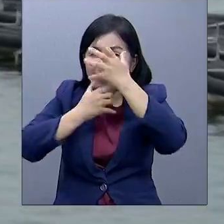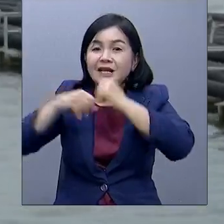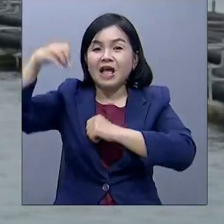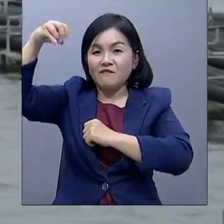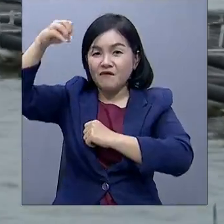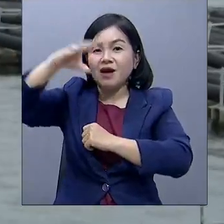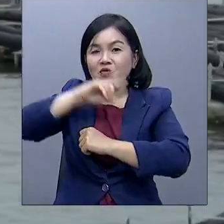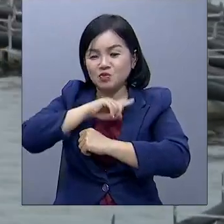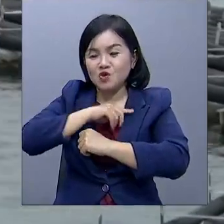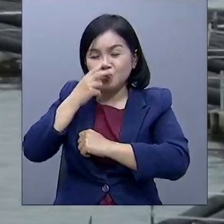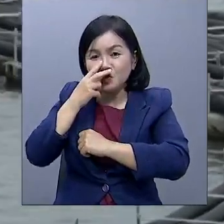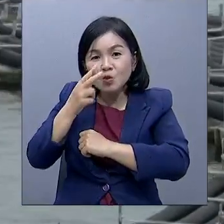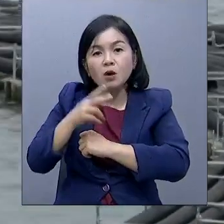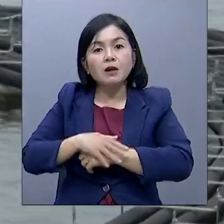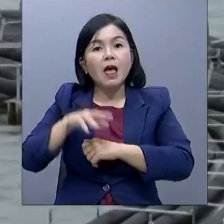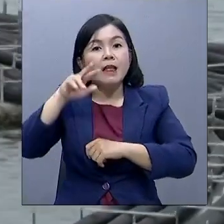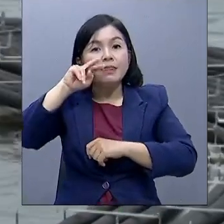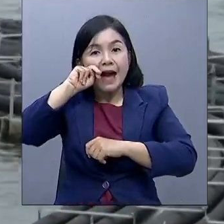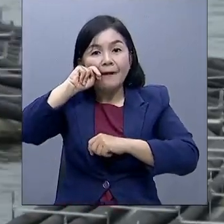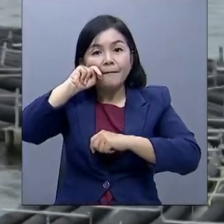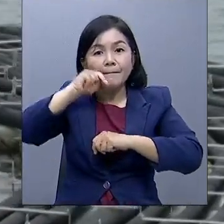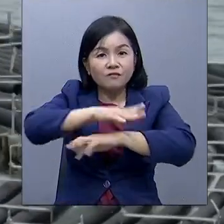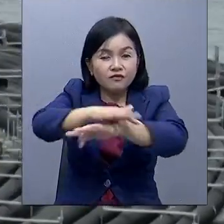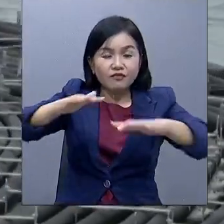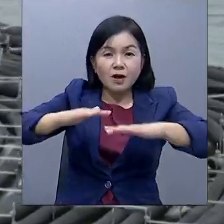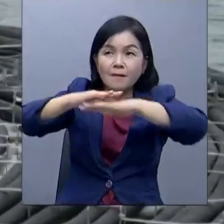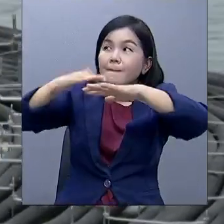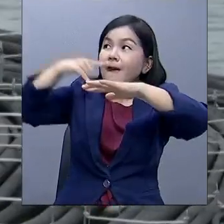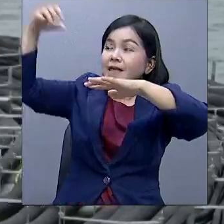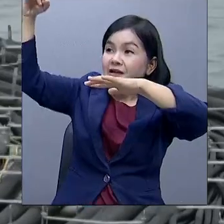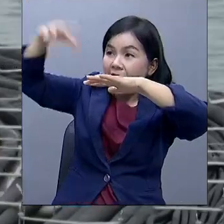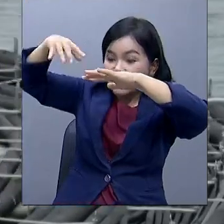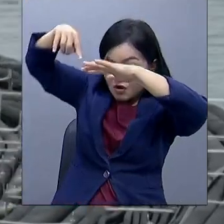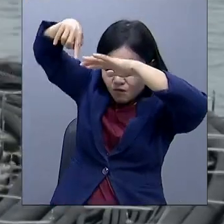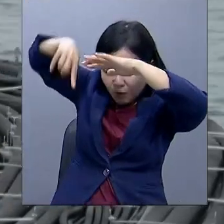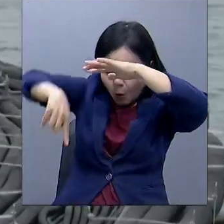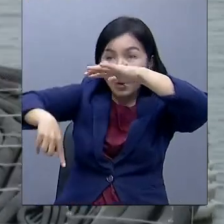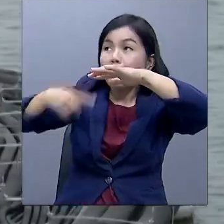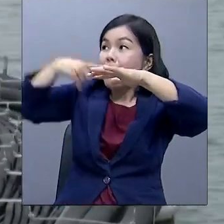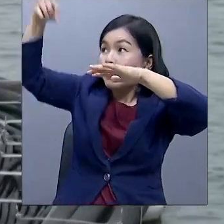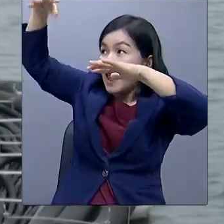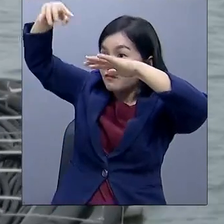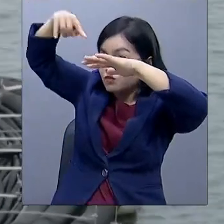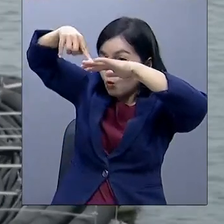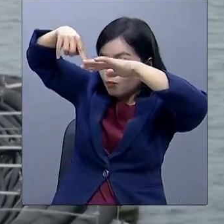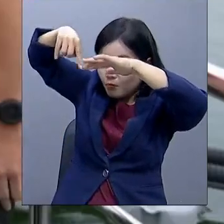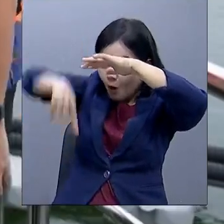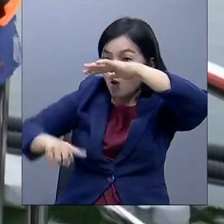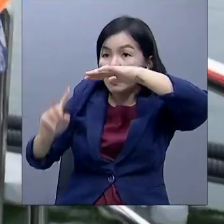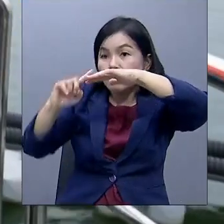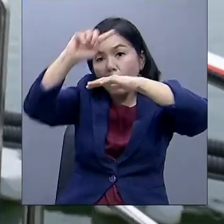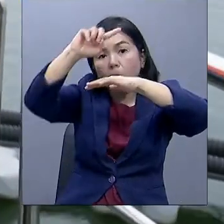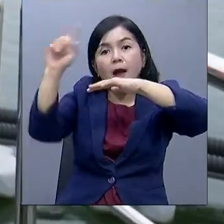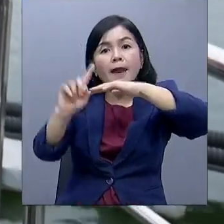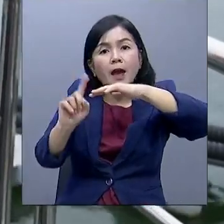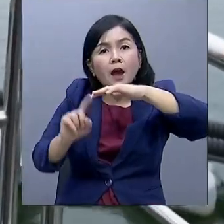อย่างแผงโซลาร์เซลล์เนี่ยพอมันอยู่บนผิวน้ำเยอะเรื่องแสงแดดที่จะลงใต้ผิวน้ำมันส่งผลไหมครับ ทีนี้ถ้าคุณป๊อปดูนะเราจะเห็นช่องว่างต่างๆ